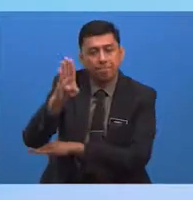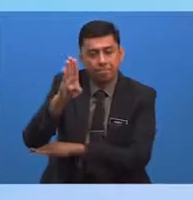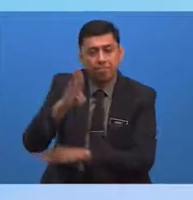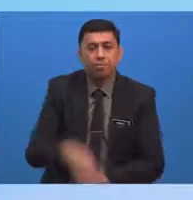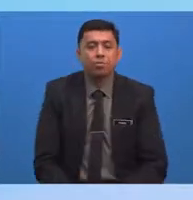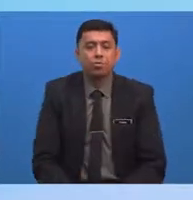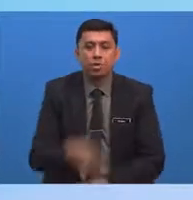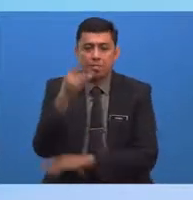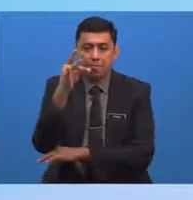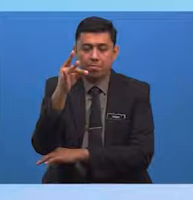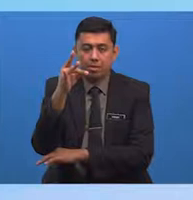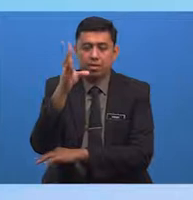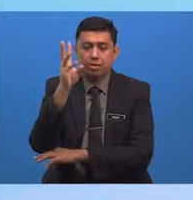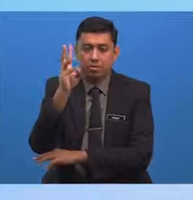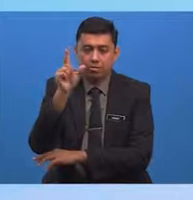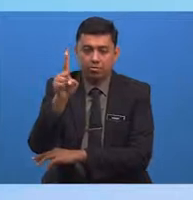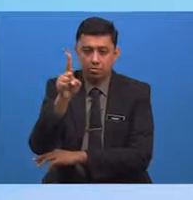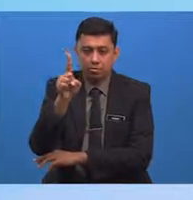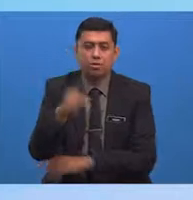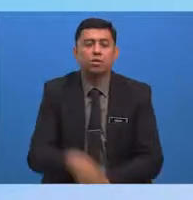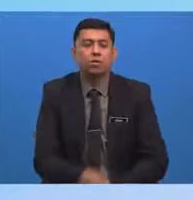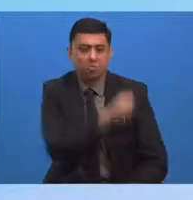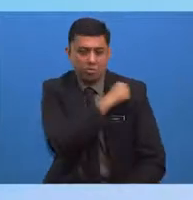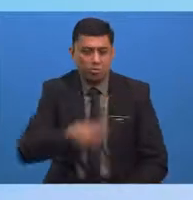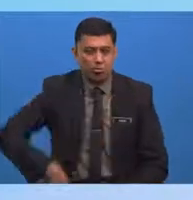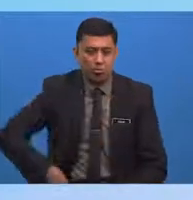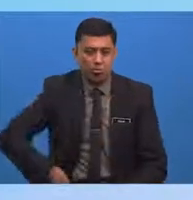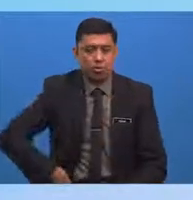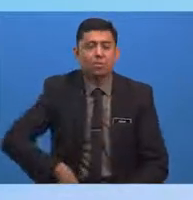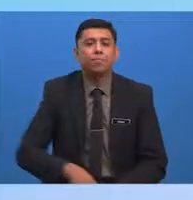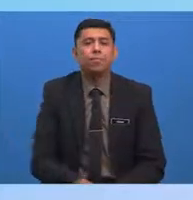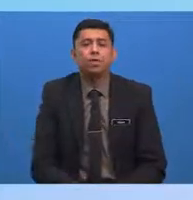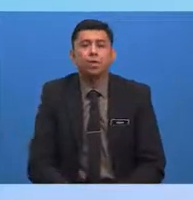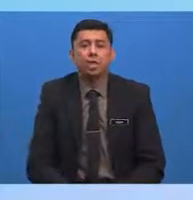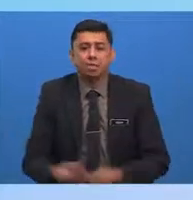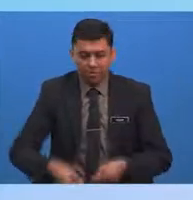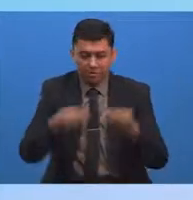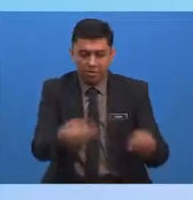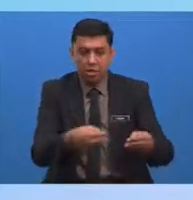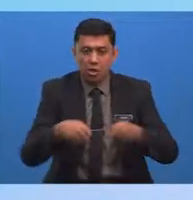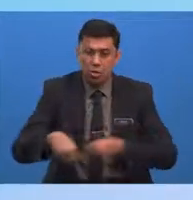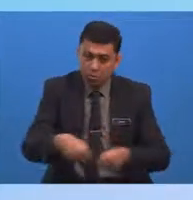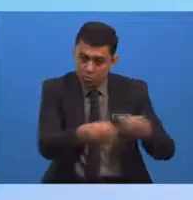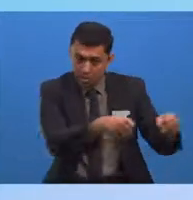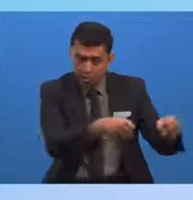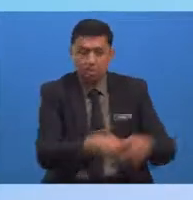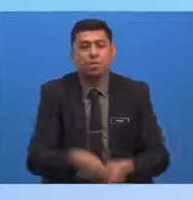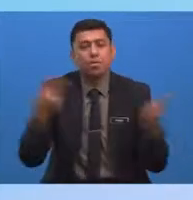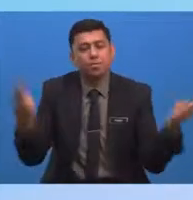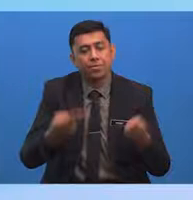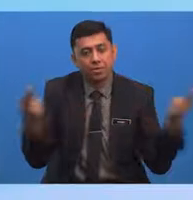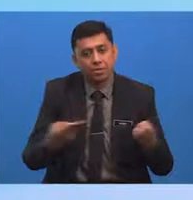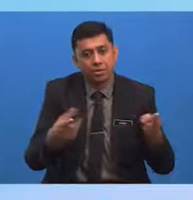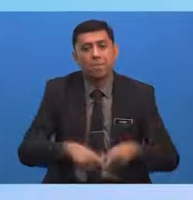tahun 1861, Sultan Abdul Mukmin menyerahkan Sungai Rajang kepada James Brooke.